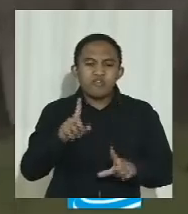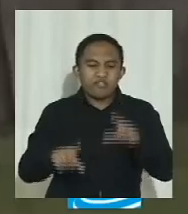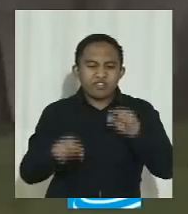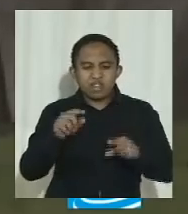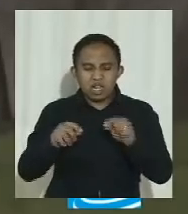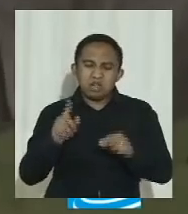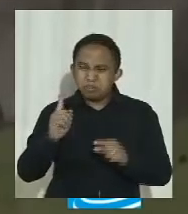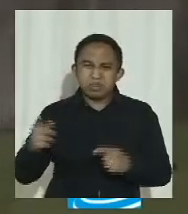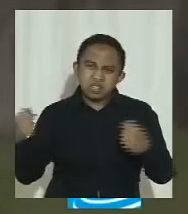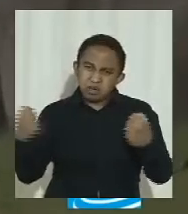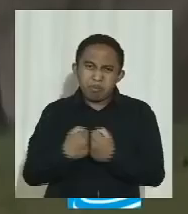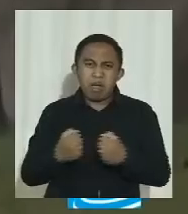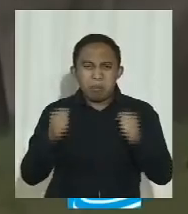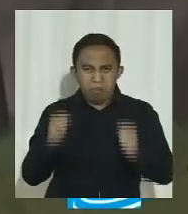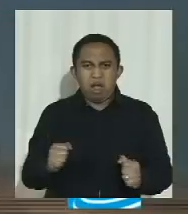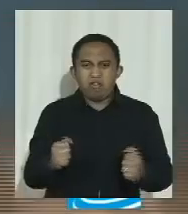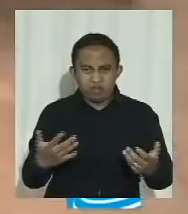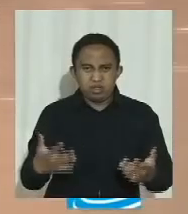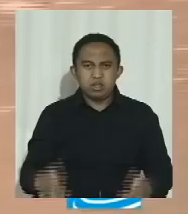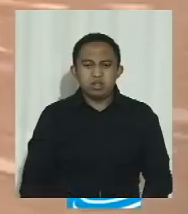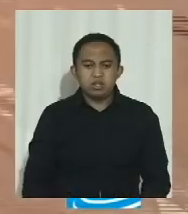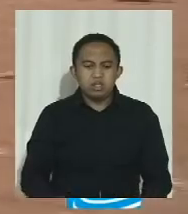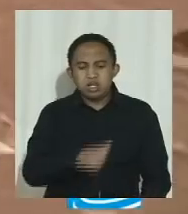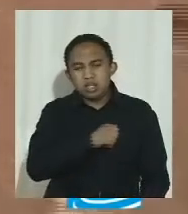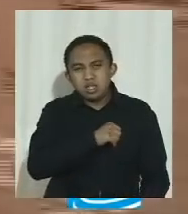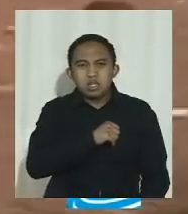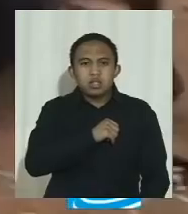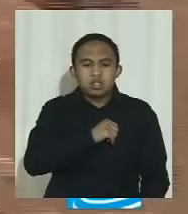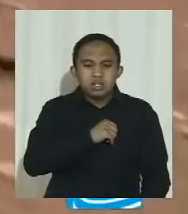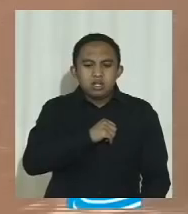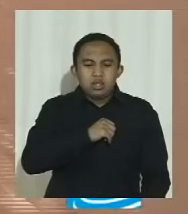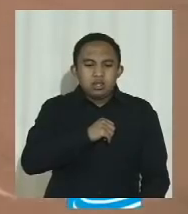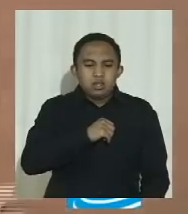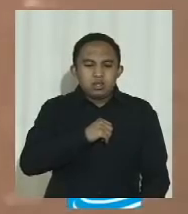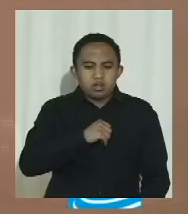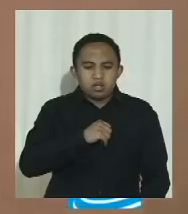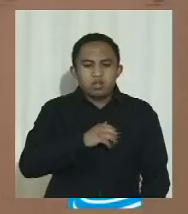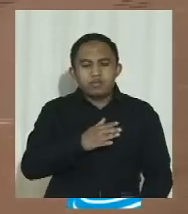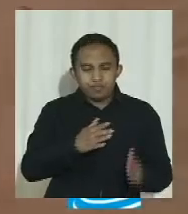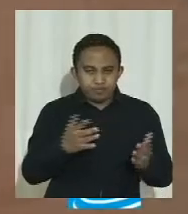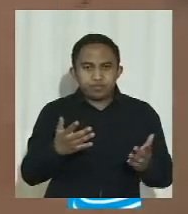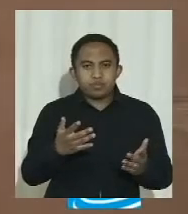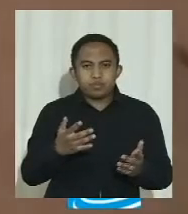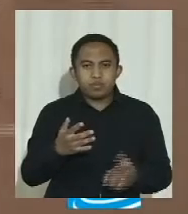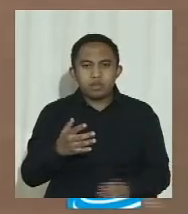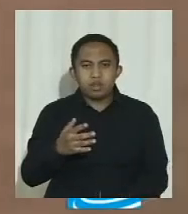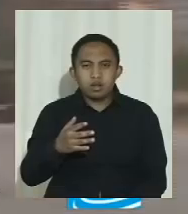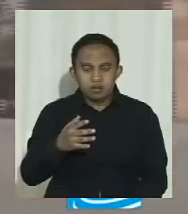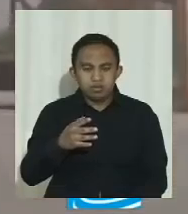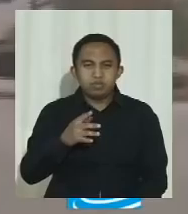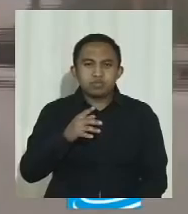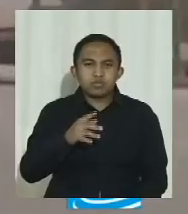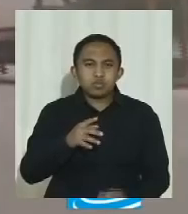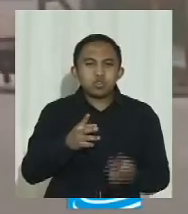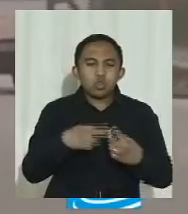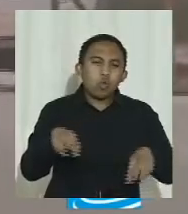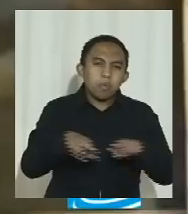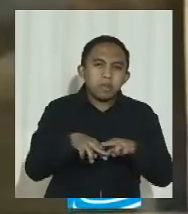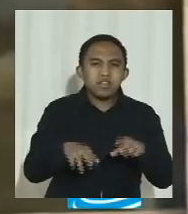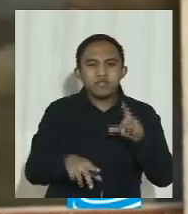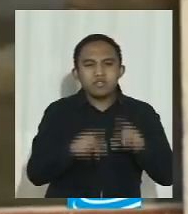filoham-pirenena tany Côte d'Ivoire. Andro fito taorianany io no namoaka ny valim-pifidianana ny vao miera misahana ny